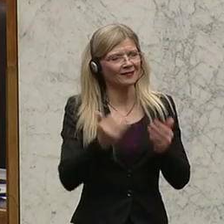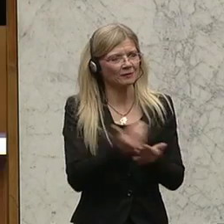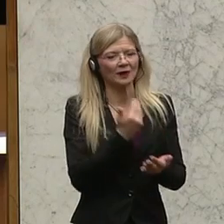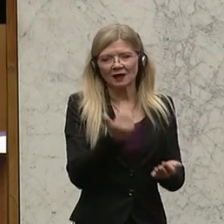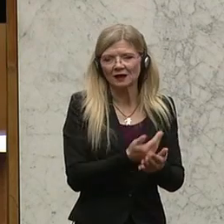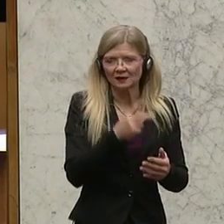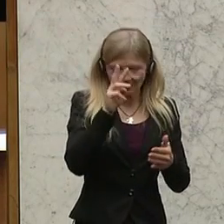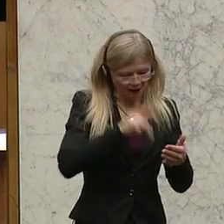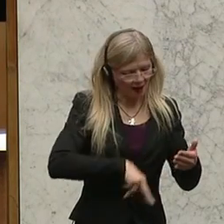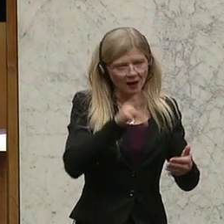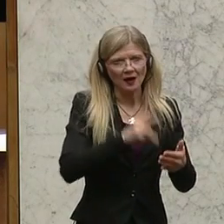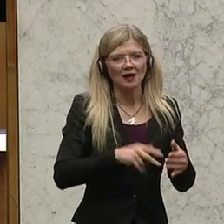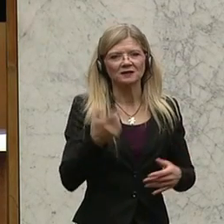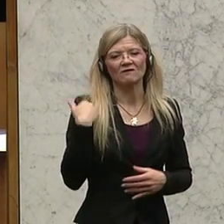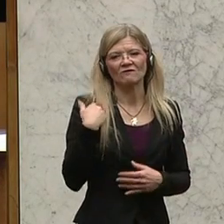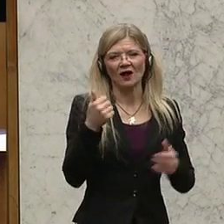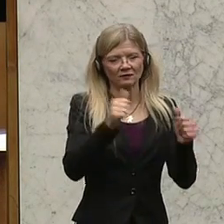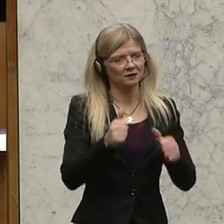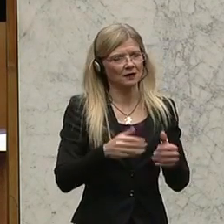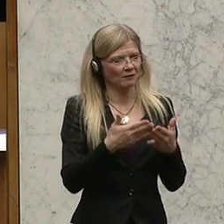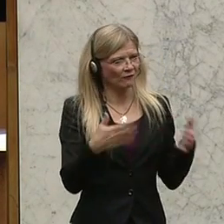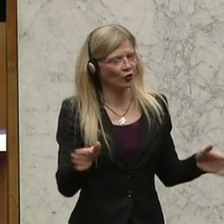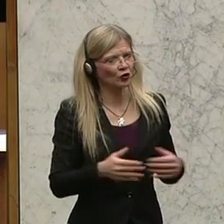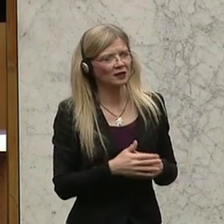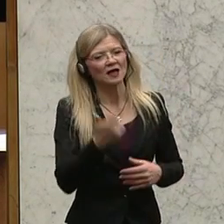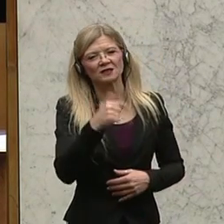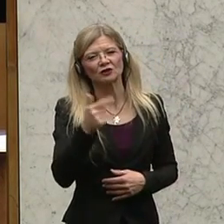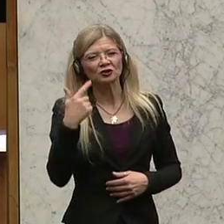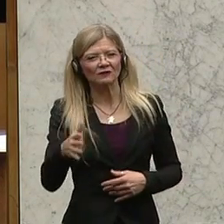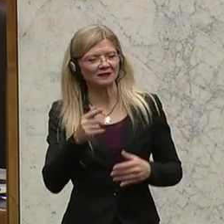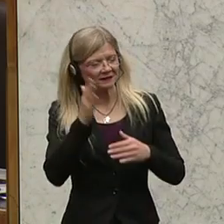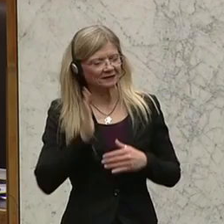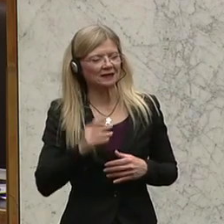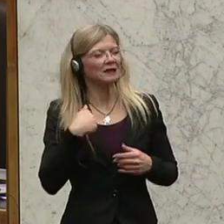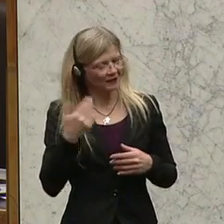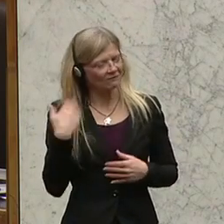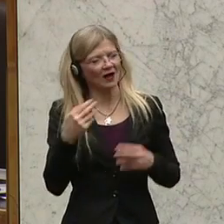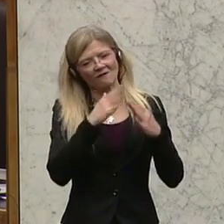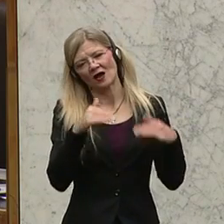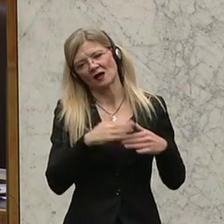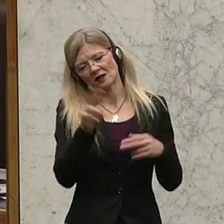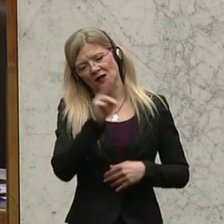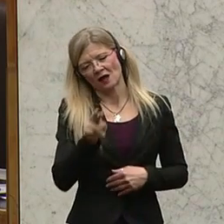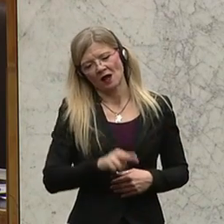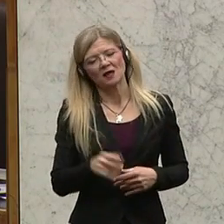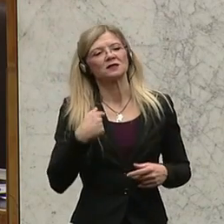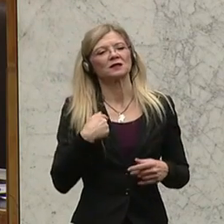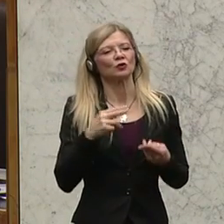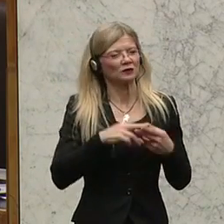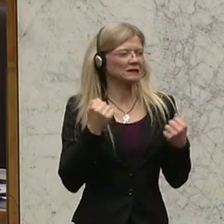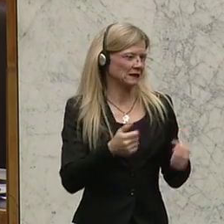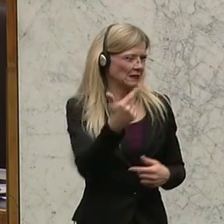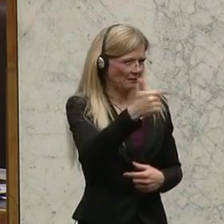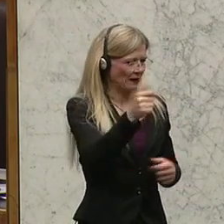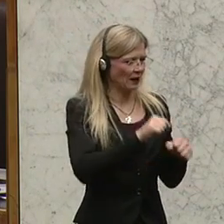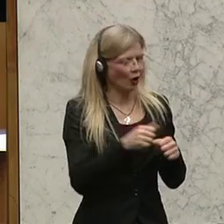720 Seiten Ergebnisse der Konsultationen. Ich habe es gelesen über Weihnachten und ich bin sicher, Sie auch. Wir werden es ja im Umweltausschuss